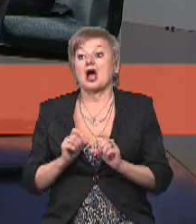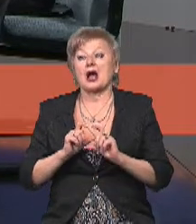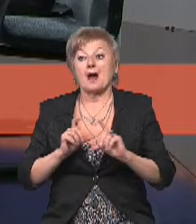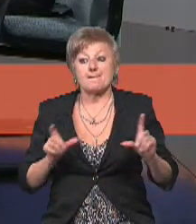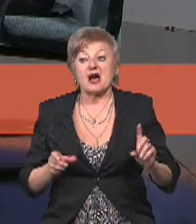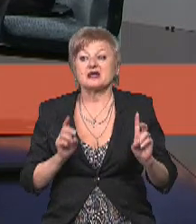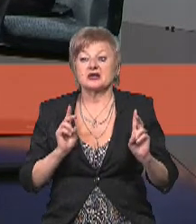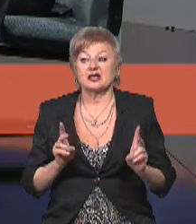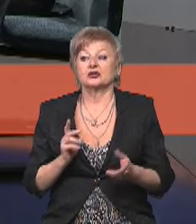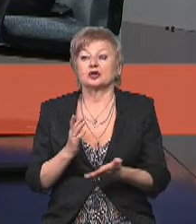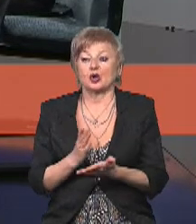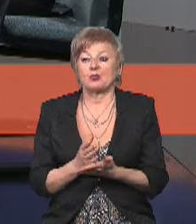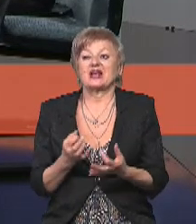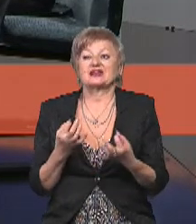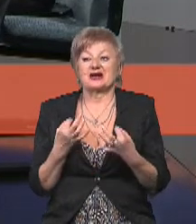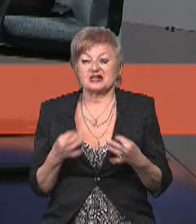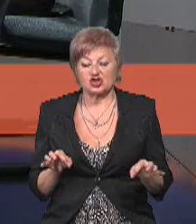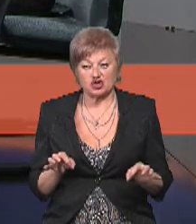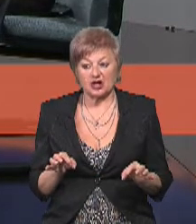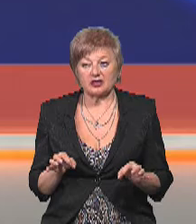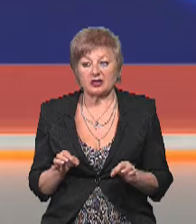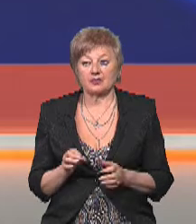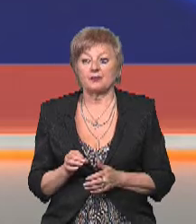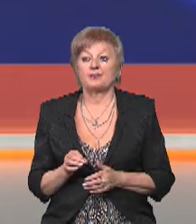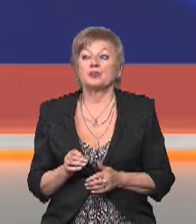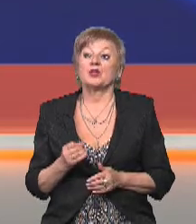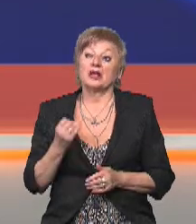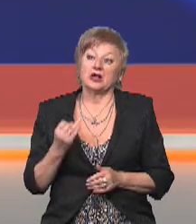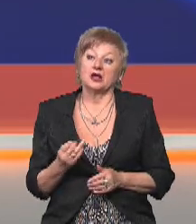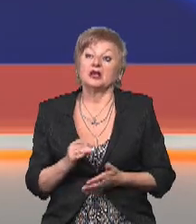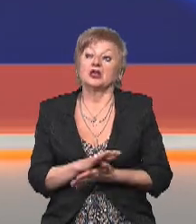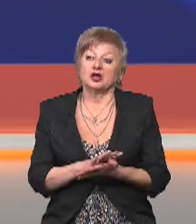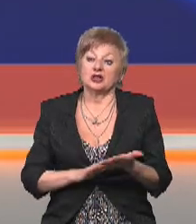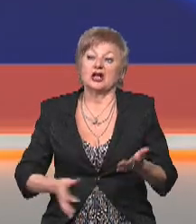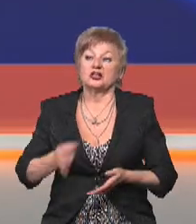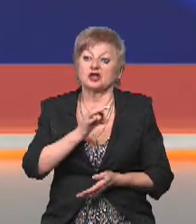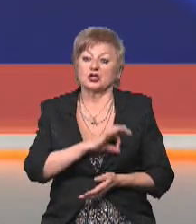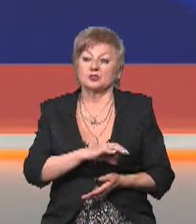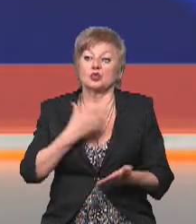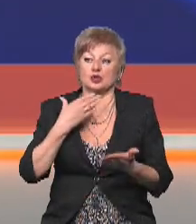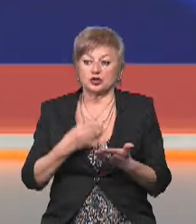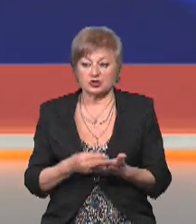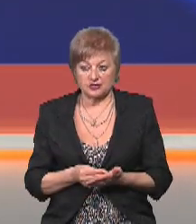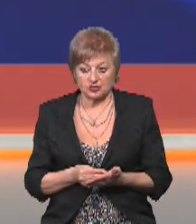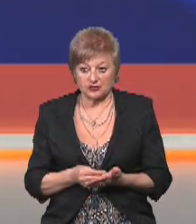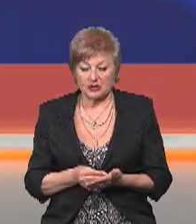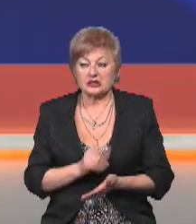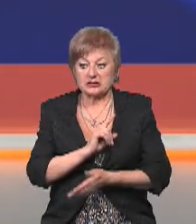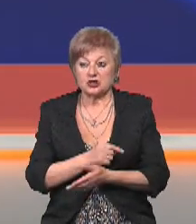разрешение Держнагляд-Охоронпраці предприятия, и дальше использовать свои сети.